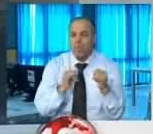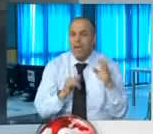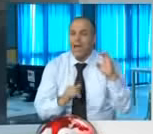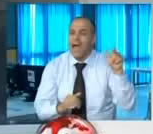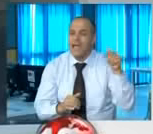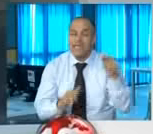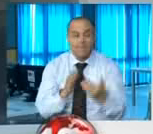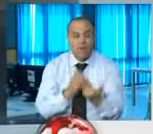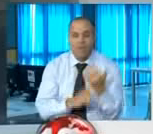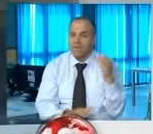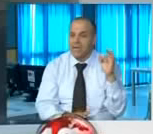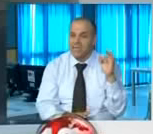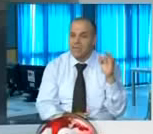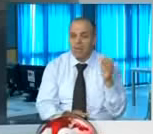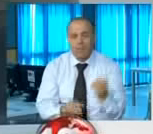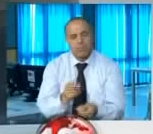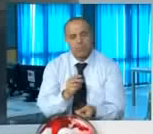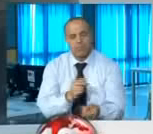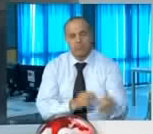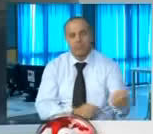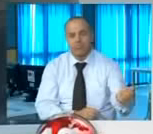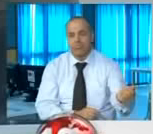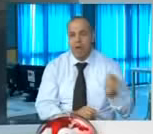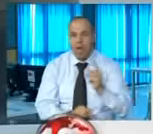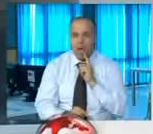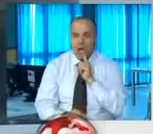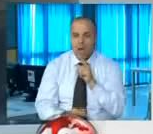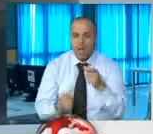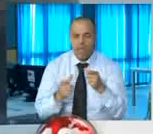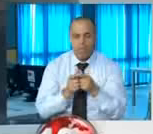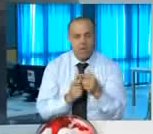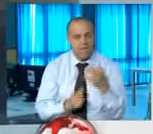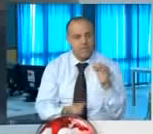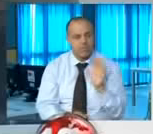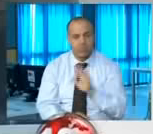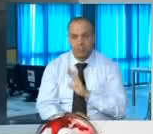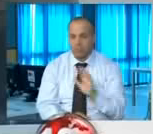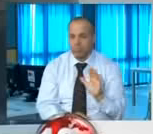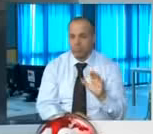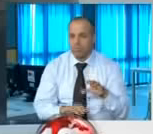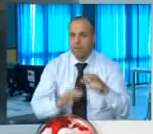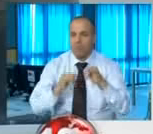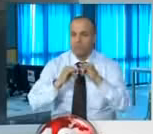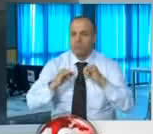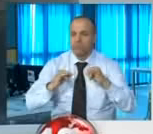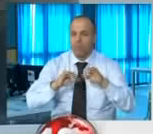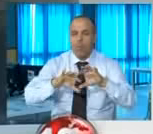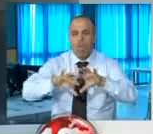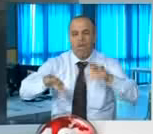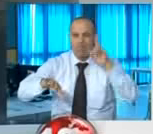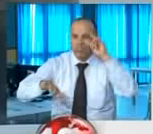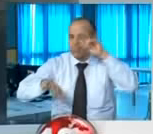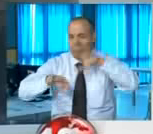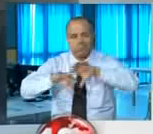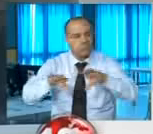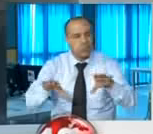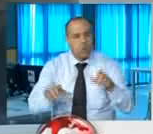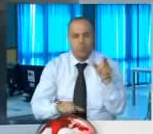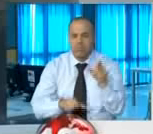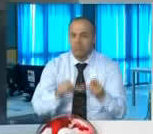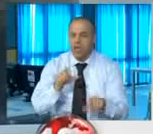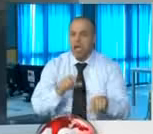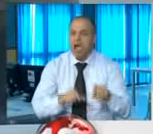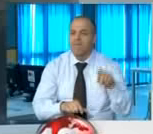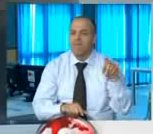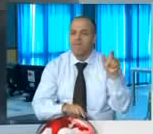صباح اليوم في مغادرته بعد قرار السلطات الفرنسية تفكيك المعسكر العشوائي الذي يقيم فيه